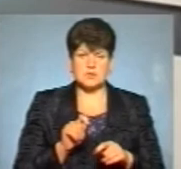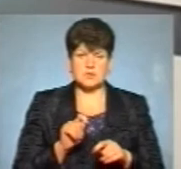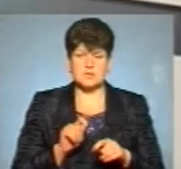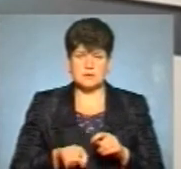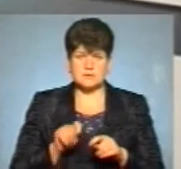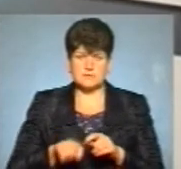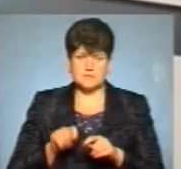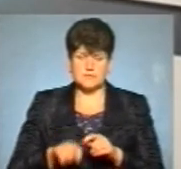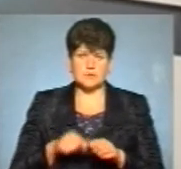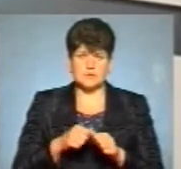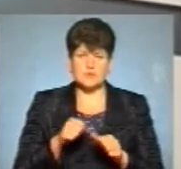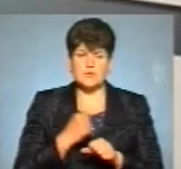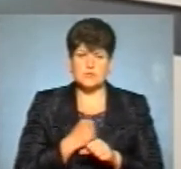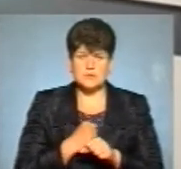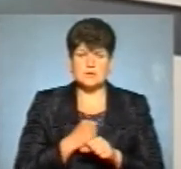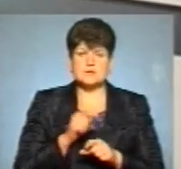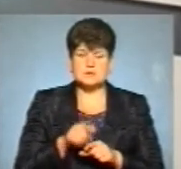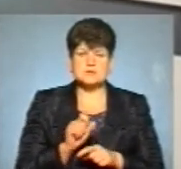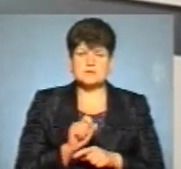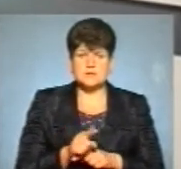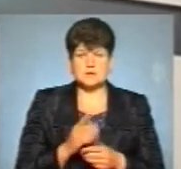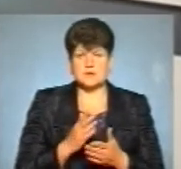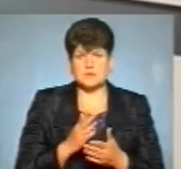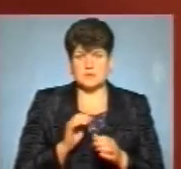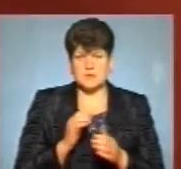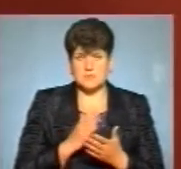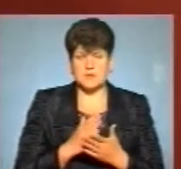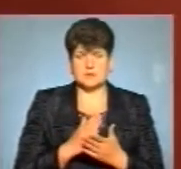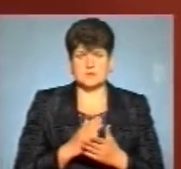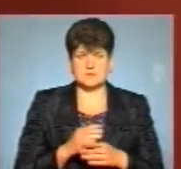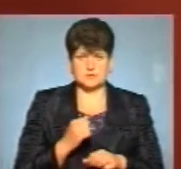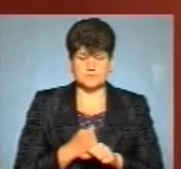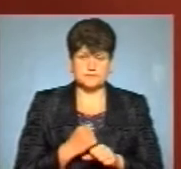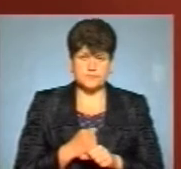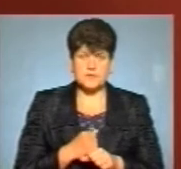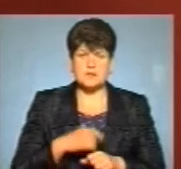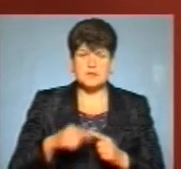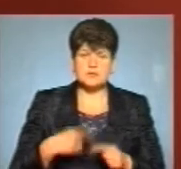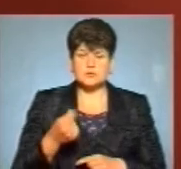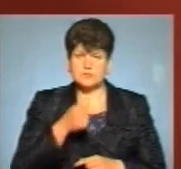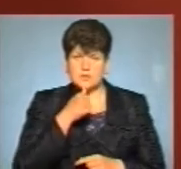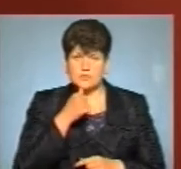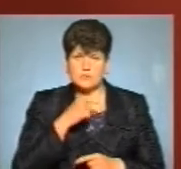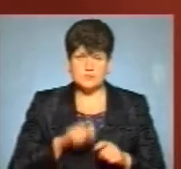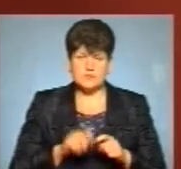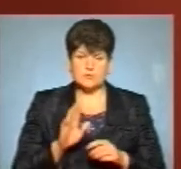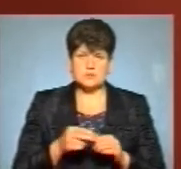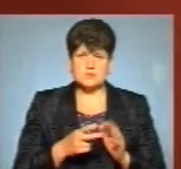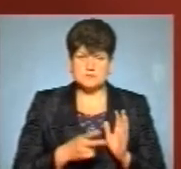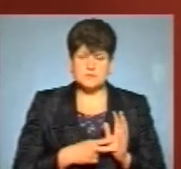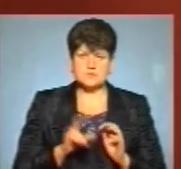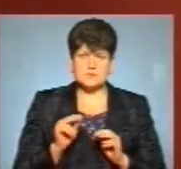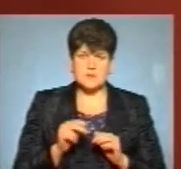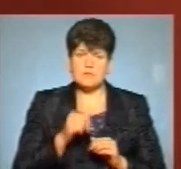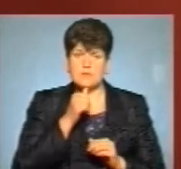завдання, які вони б мали розв'язати очно. Тобто наступне пробне тестування буде 17-го саме так, числа? Так, пробне в